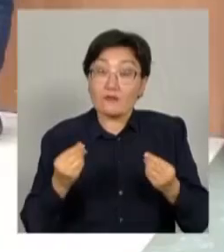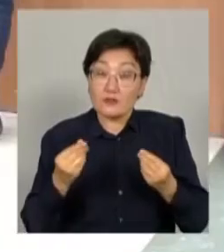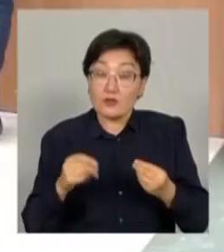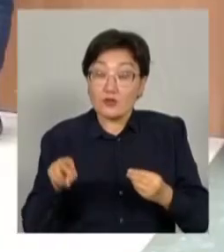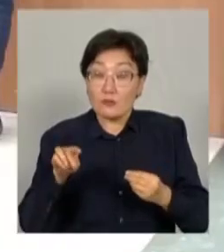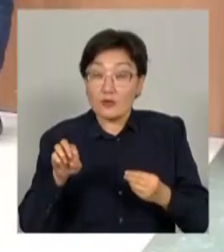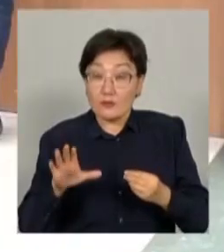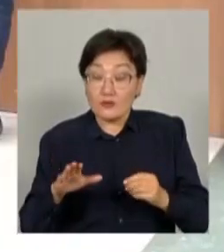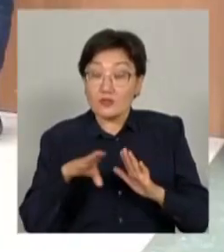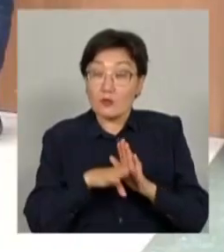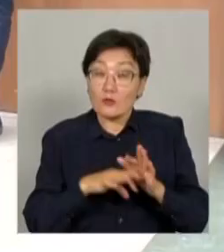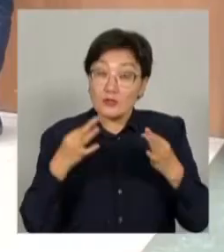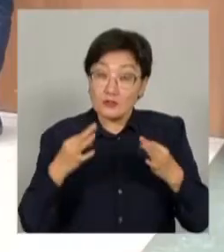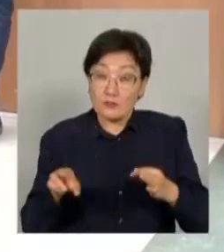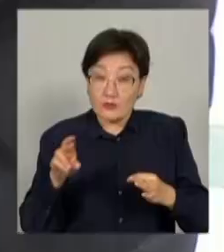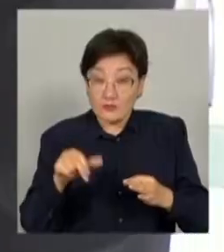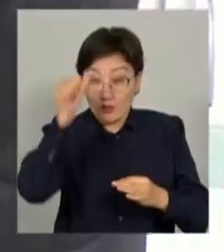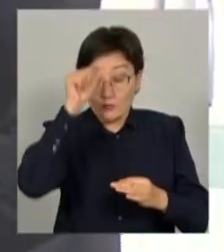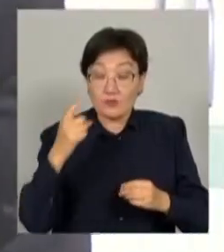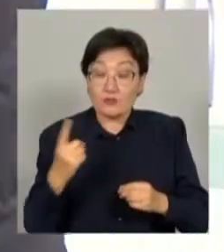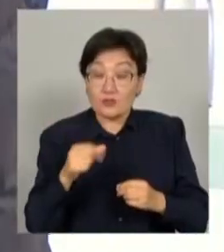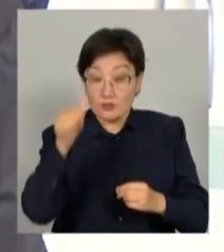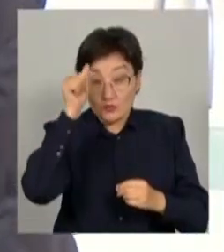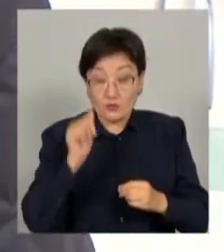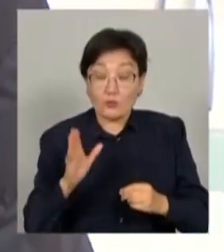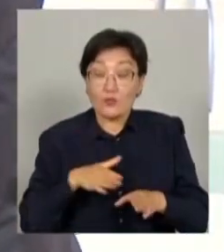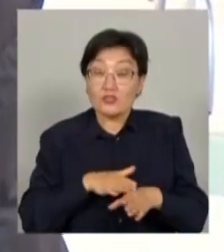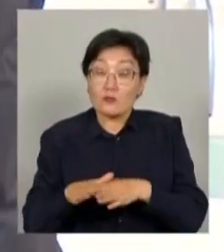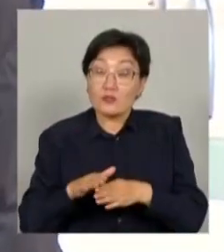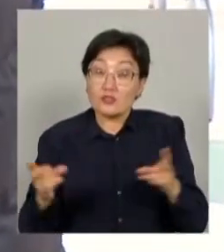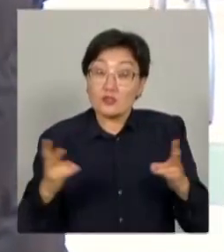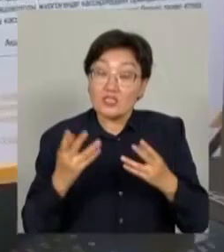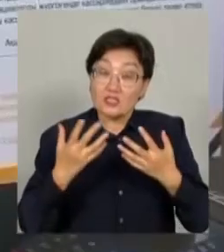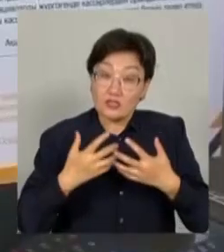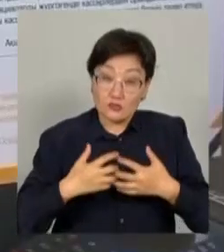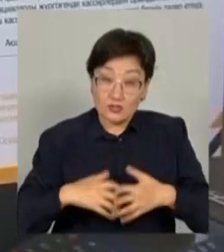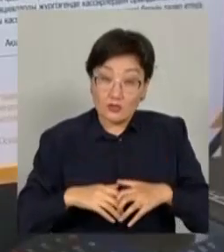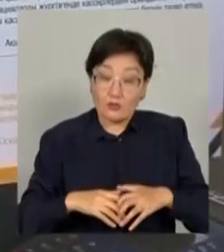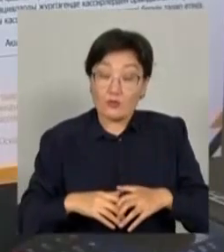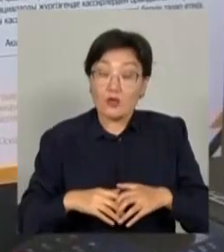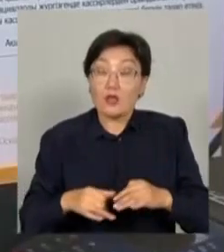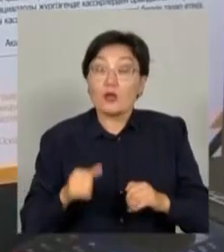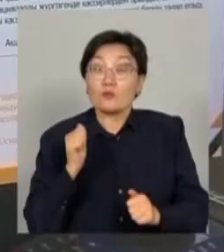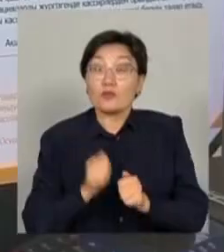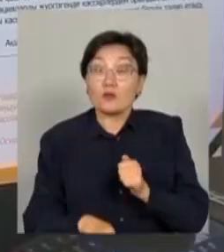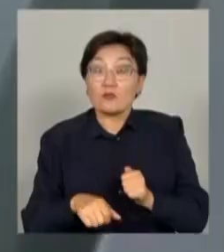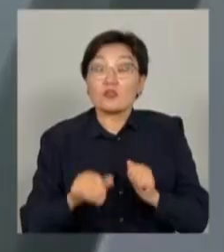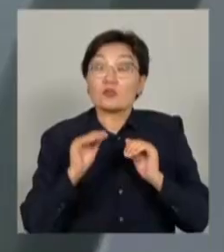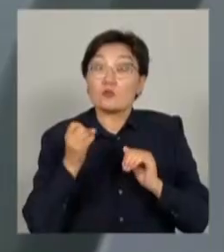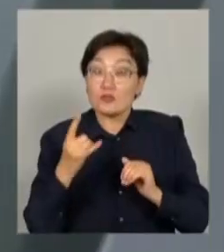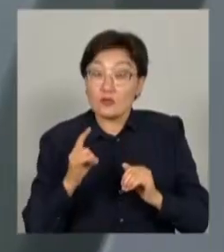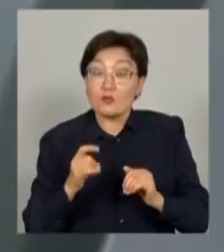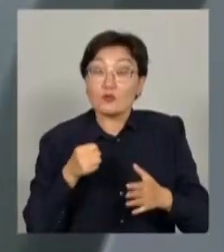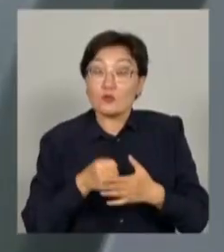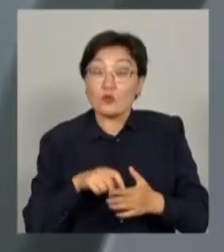Темирбеков. Программа запускается в январе, но первый месяц будут производить необходимые расчеты. Напомню, что каждому казахстанскому ребенку